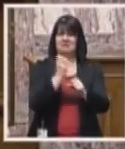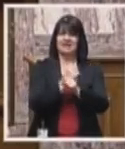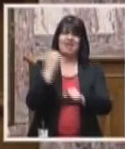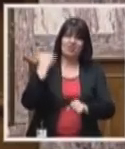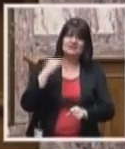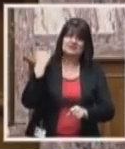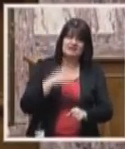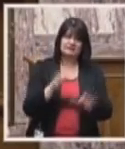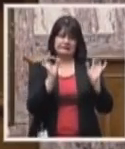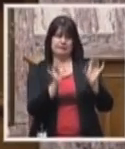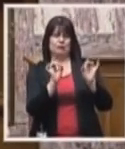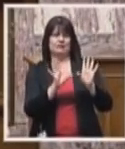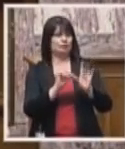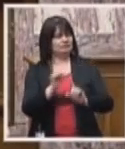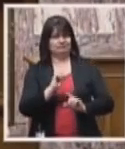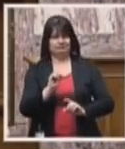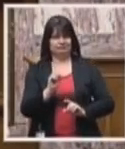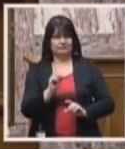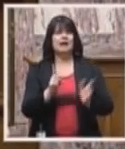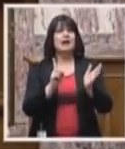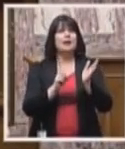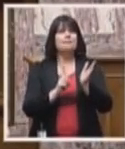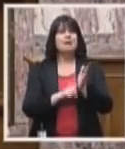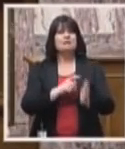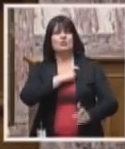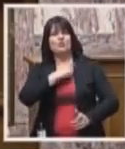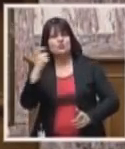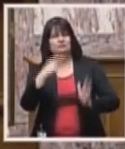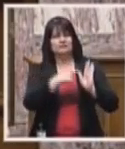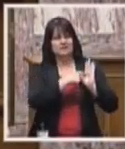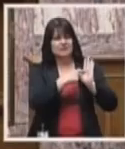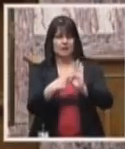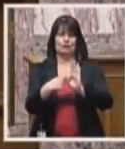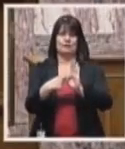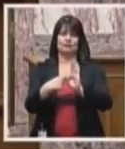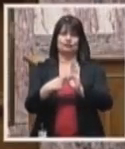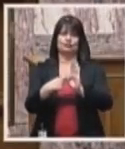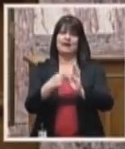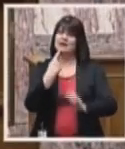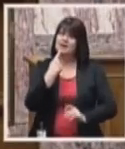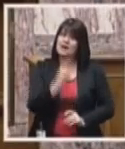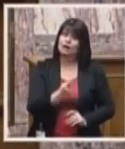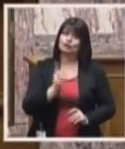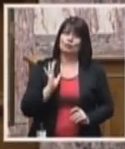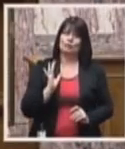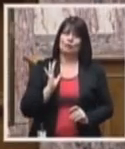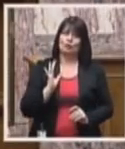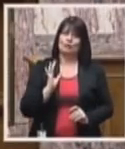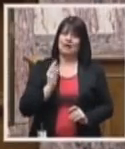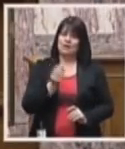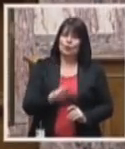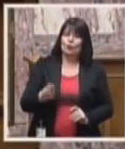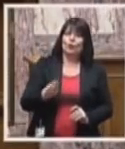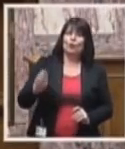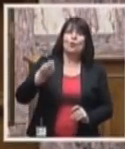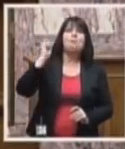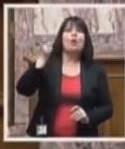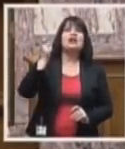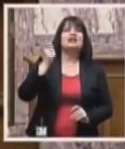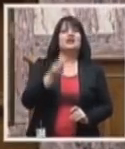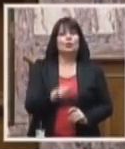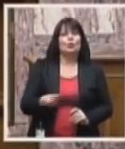λαού. Πρέπει να φροντοφωνάξουμε, μεταξύ μας ας κάνουμε την κριτική, να κάνουμε όλο και καλύτερη πολιτική.